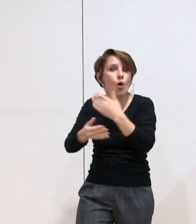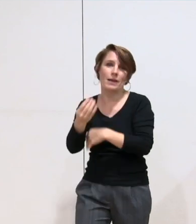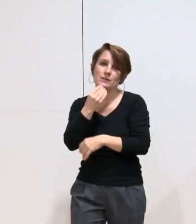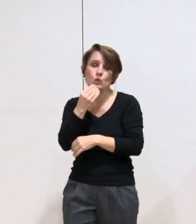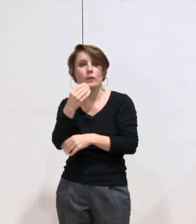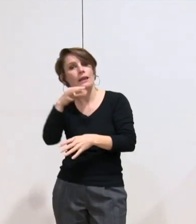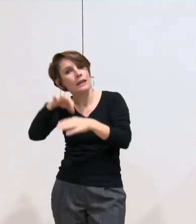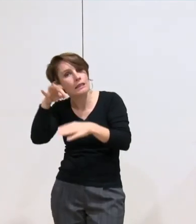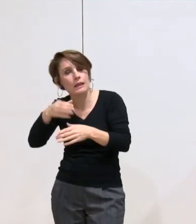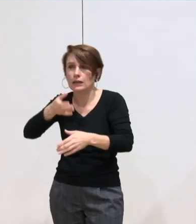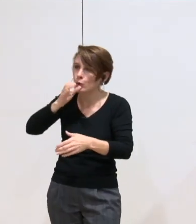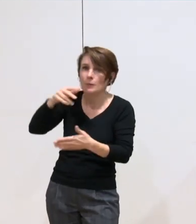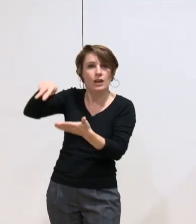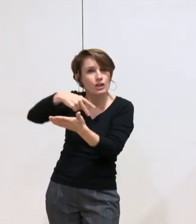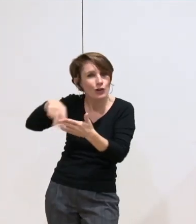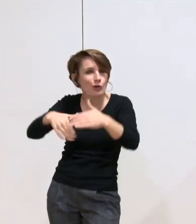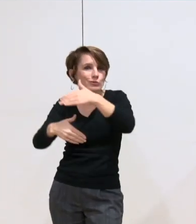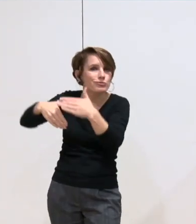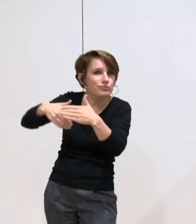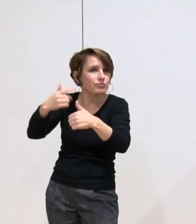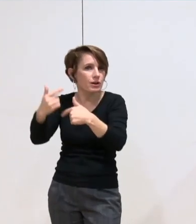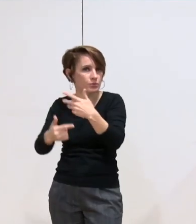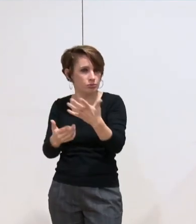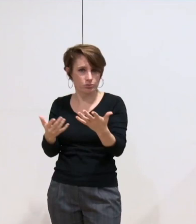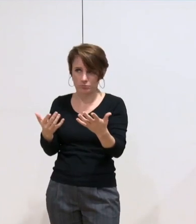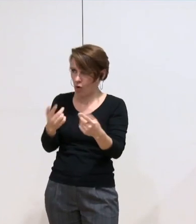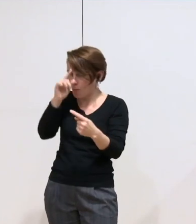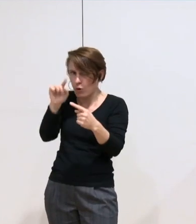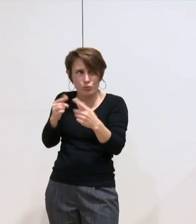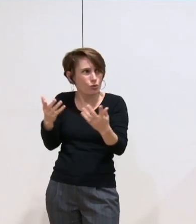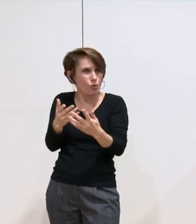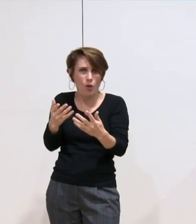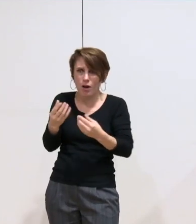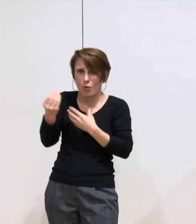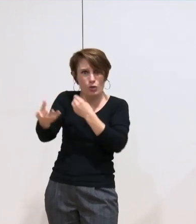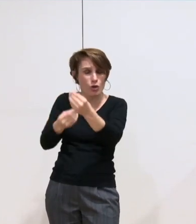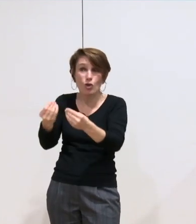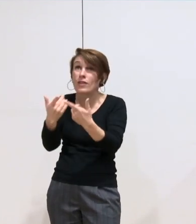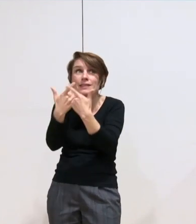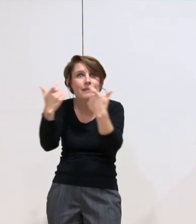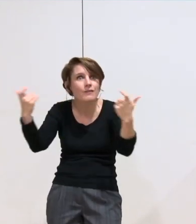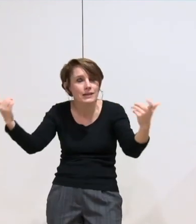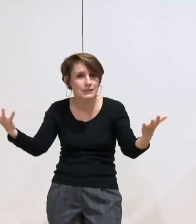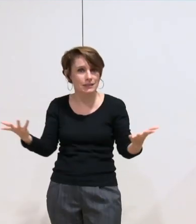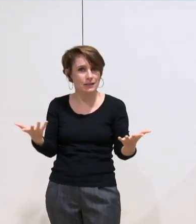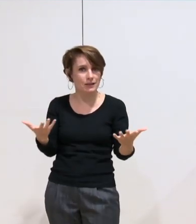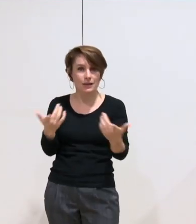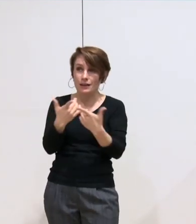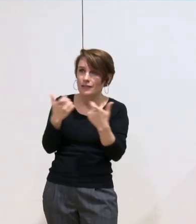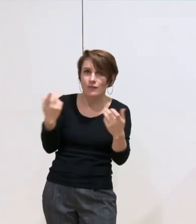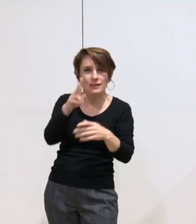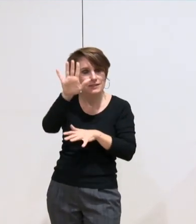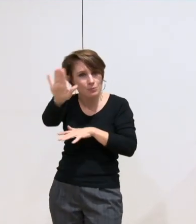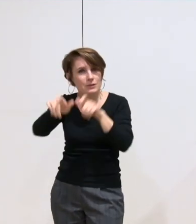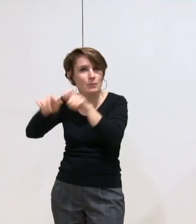richesse humaine, permettra aussi d'avoir, de s'ouvrir un peu à la diversité des personnes âgées, diversité